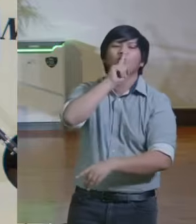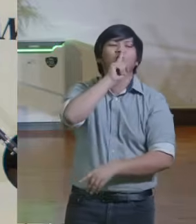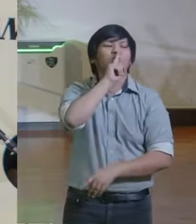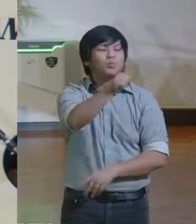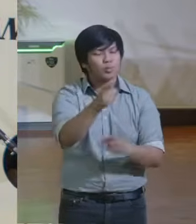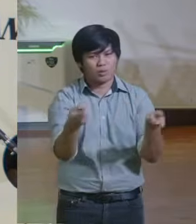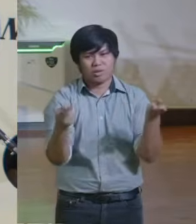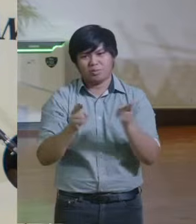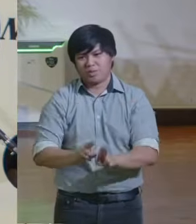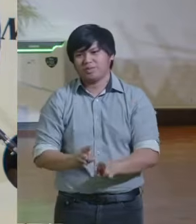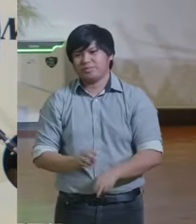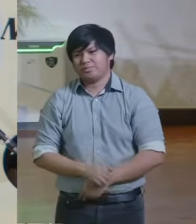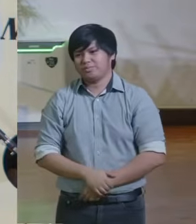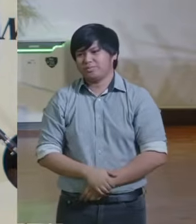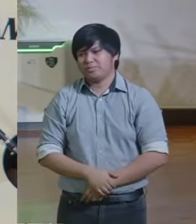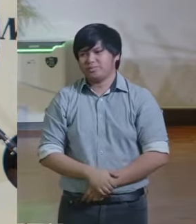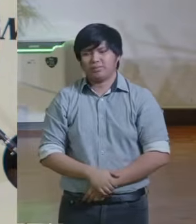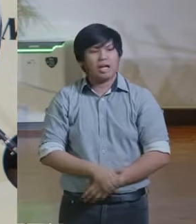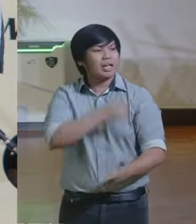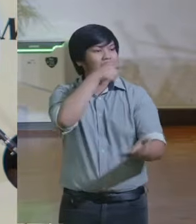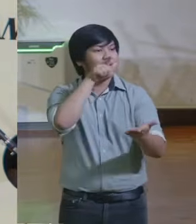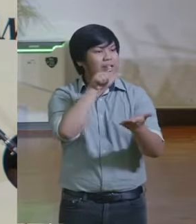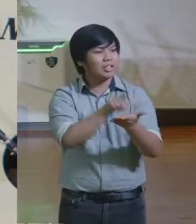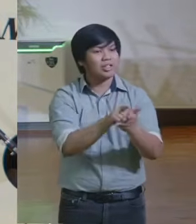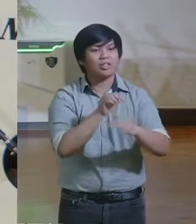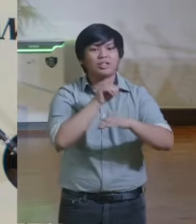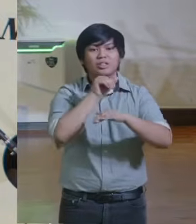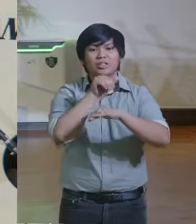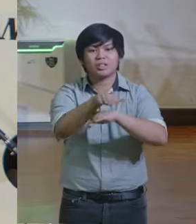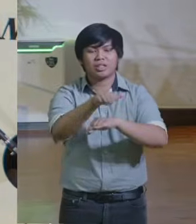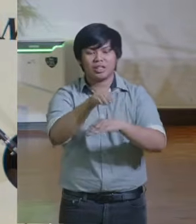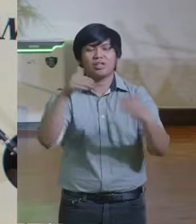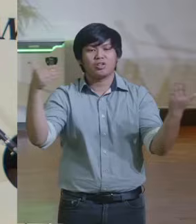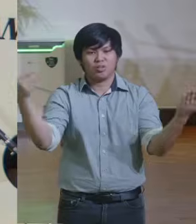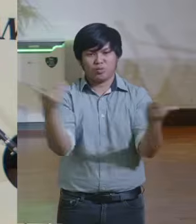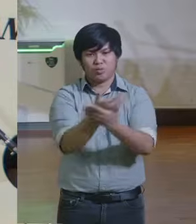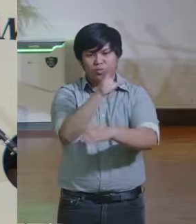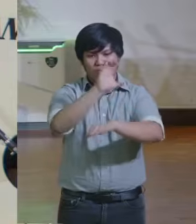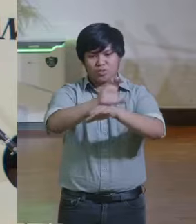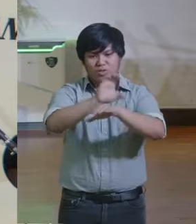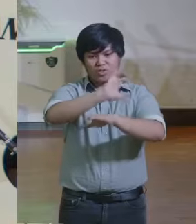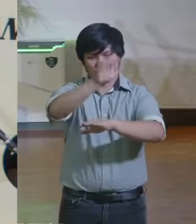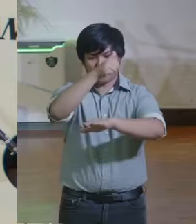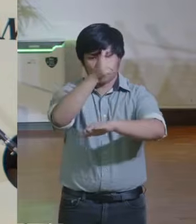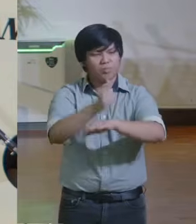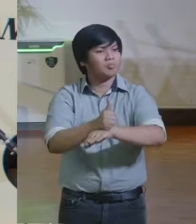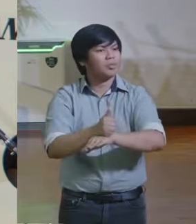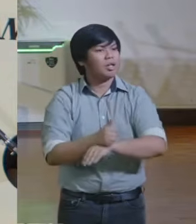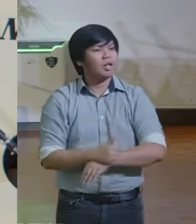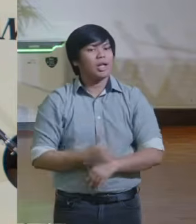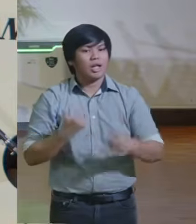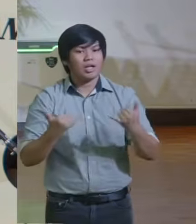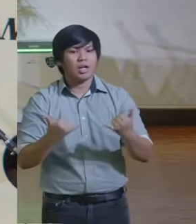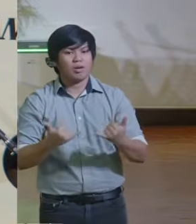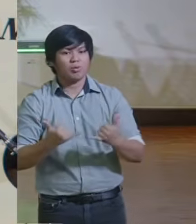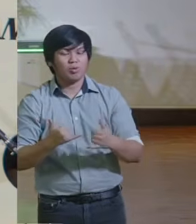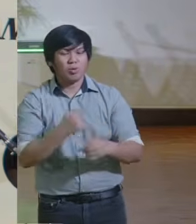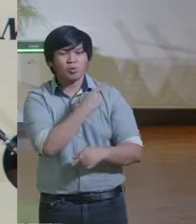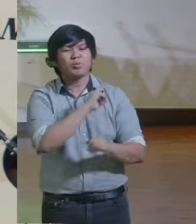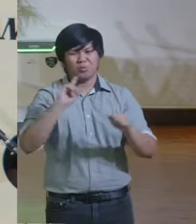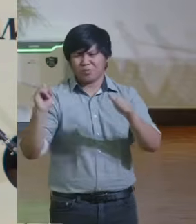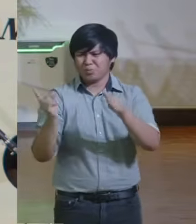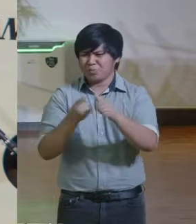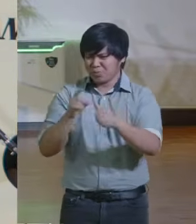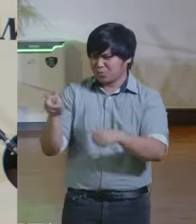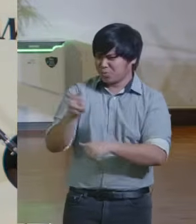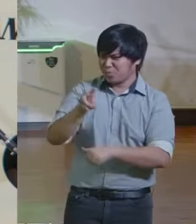Testament. Pinadala niya ang sulat na ito sa mga bagong churches. Alam natin yon. Kaumpisa pa lang ng first missionary journey sa